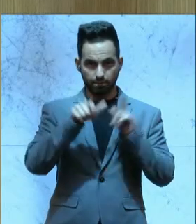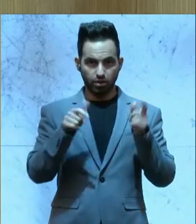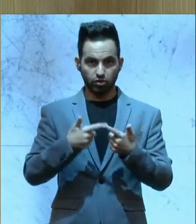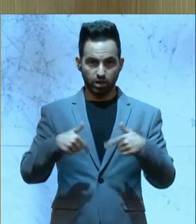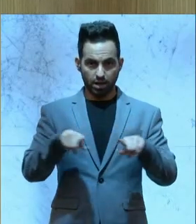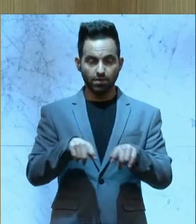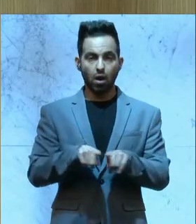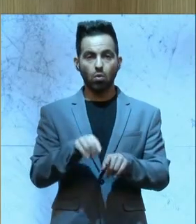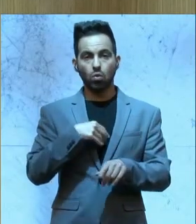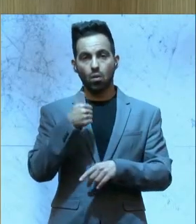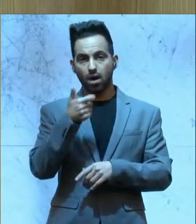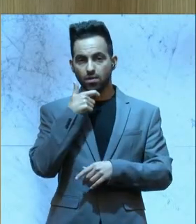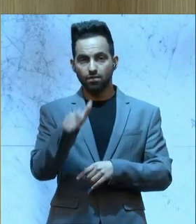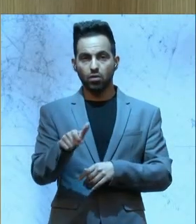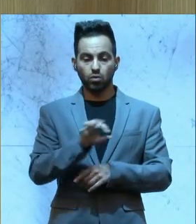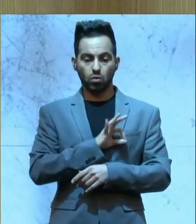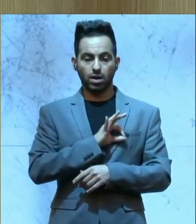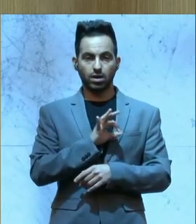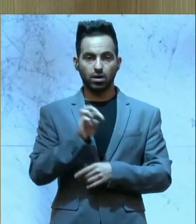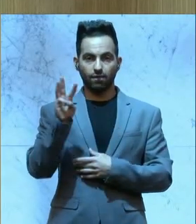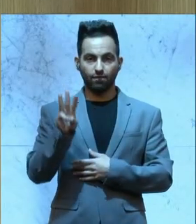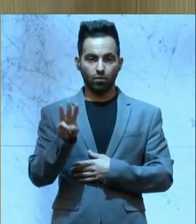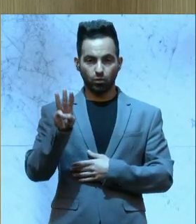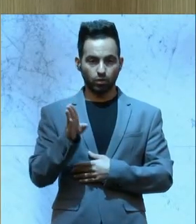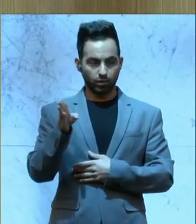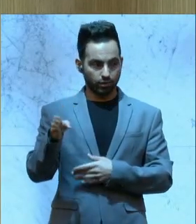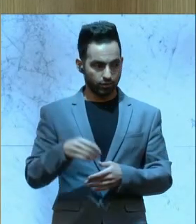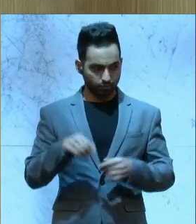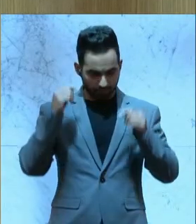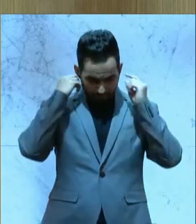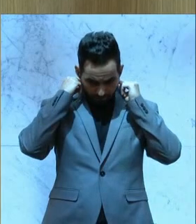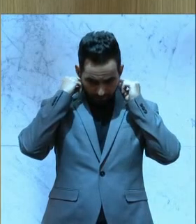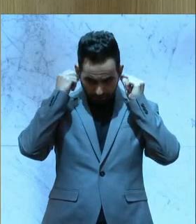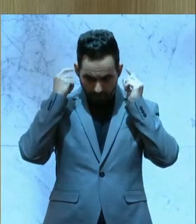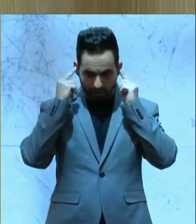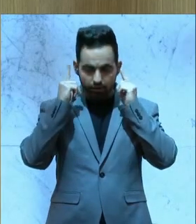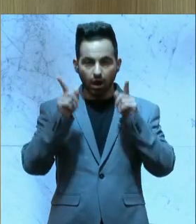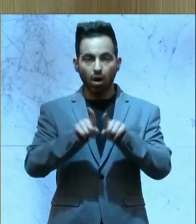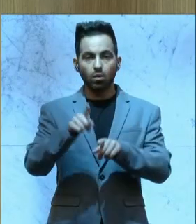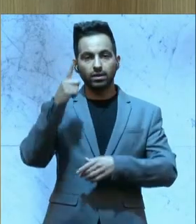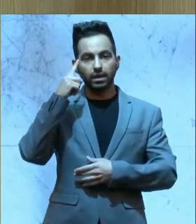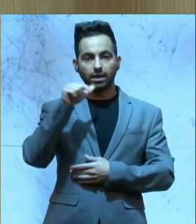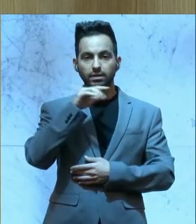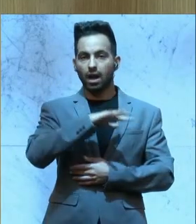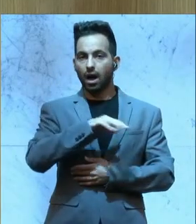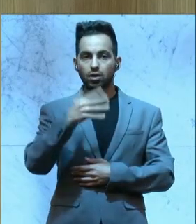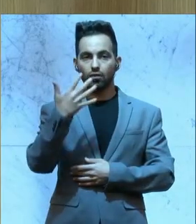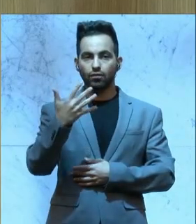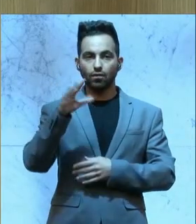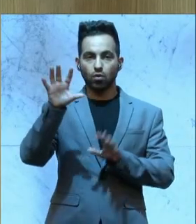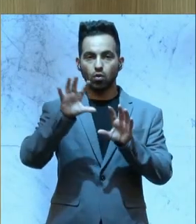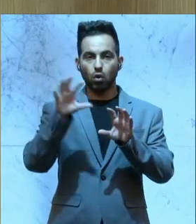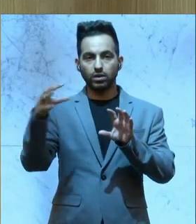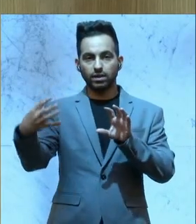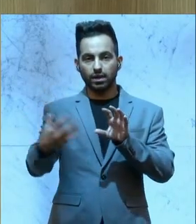ich möchte auch noch ein Wort sagen zum Kollegen Wöginger. Ich halte auch nicht viel davon, wenn wir jetzt in allen 5 Kontinenten nach